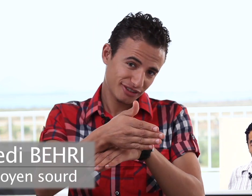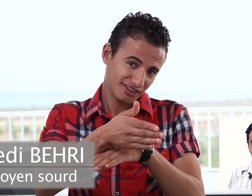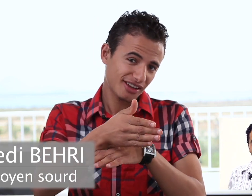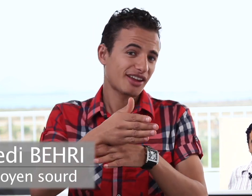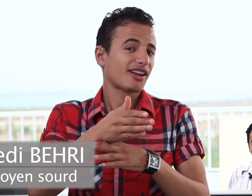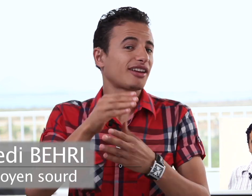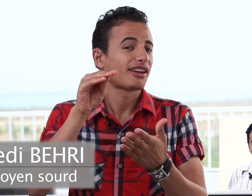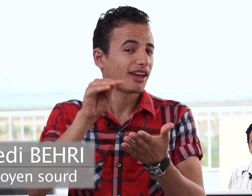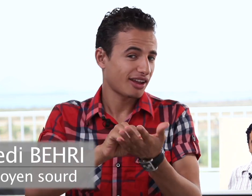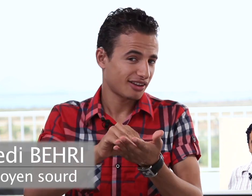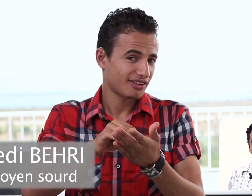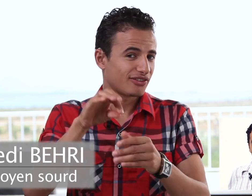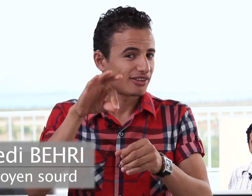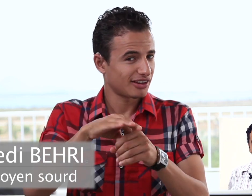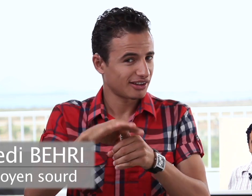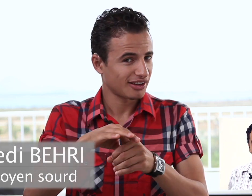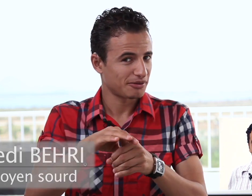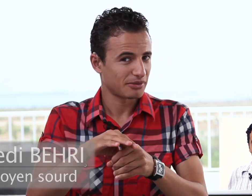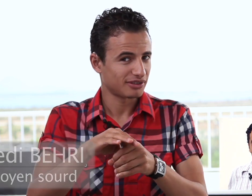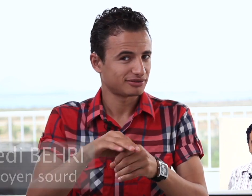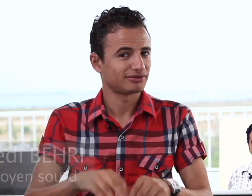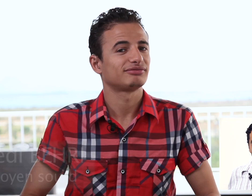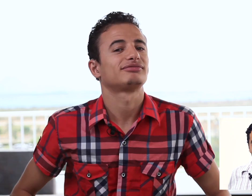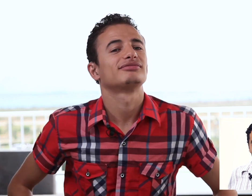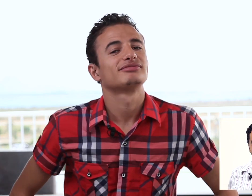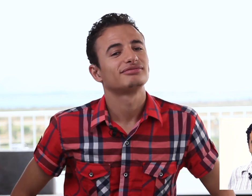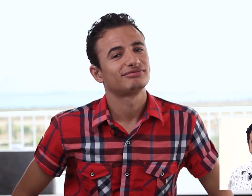أنا نحب قيد في الانتخابات،